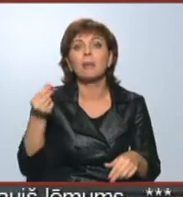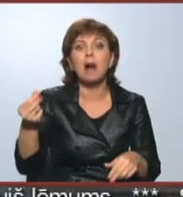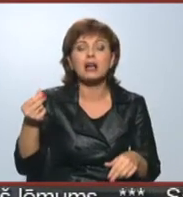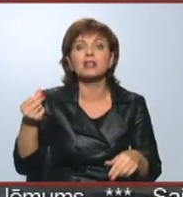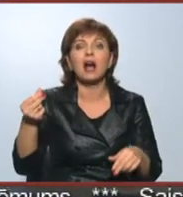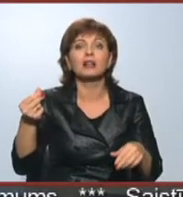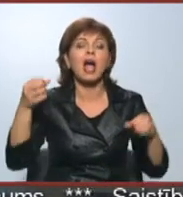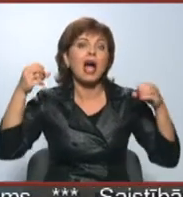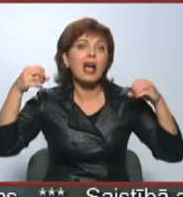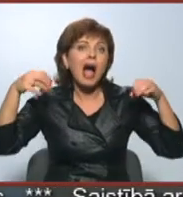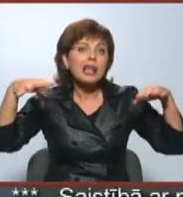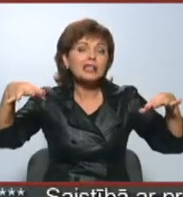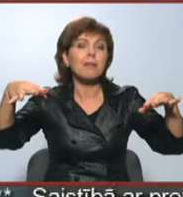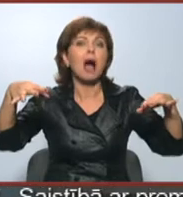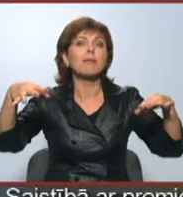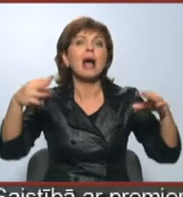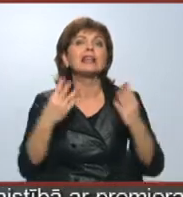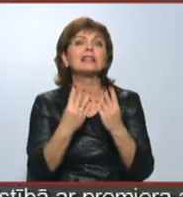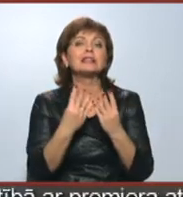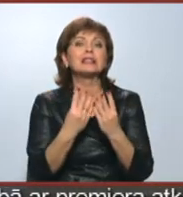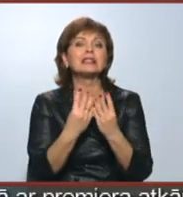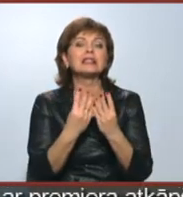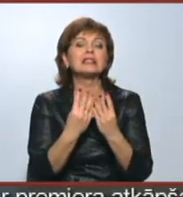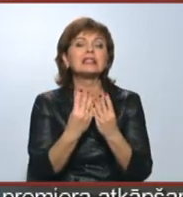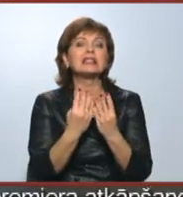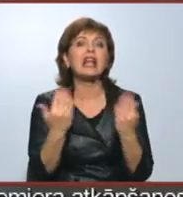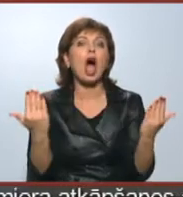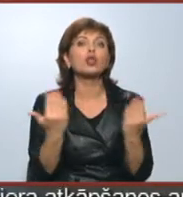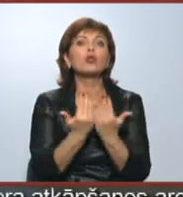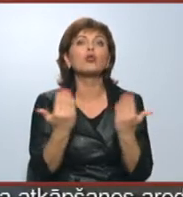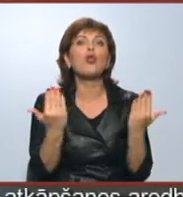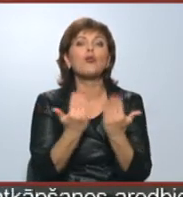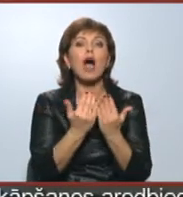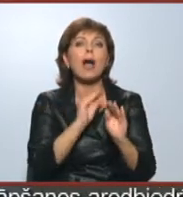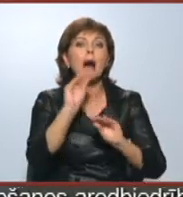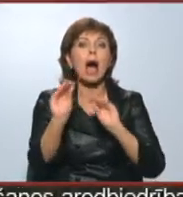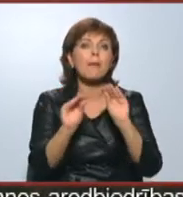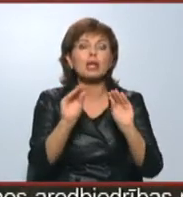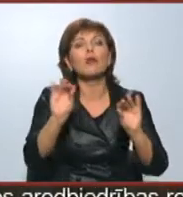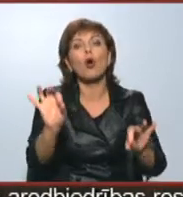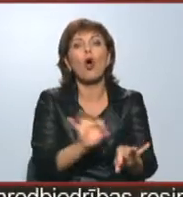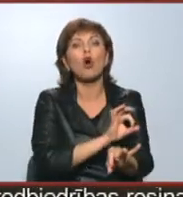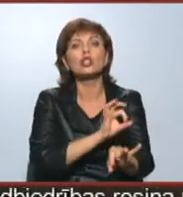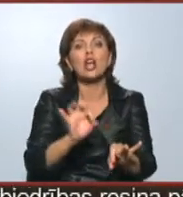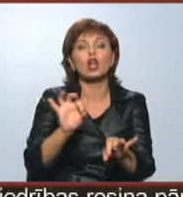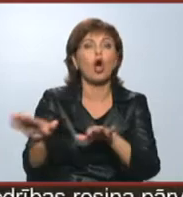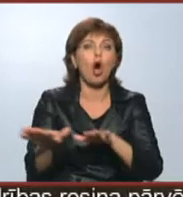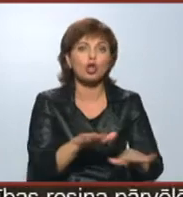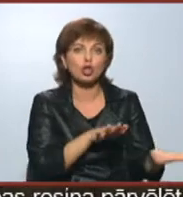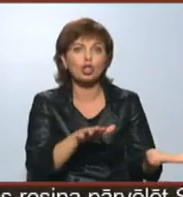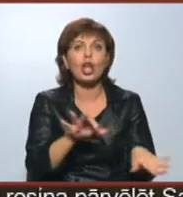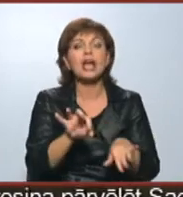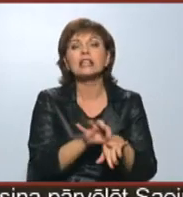gaismām, par skatuves saprīkojumu vai kādām citām. Lietām, kas ir saistīti ar koncertu organizēšanu. Dzīves